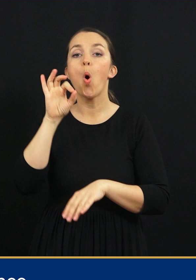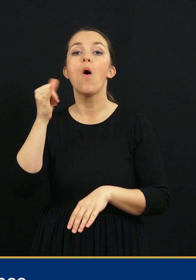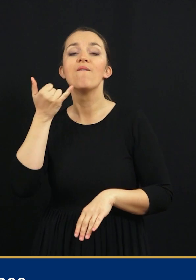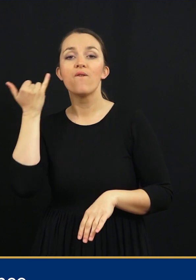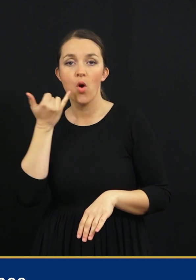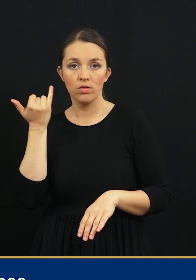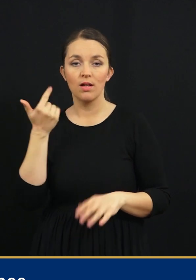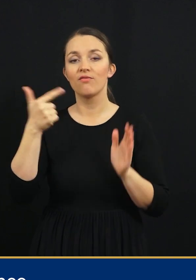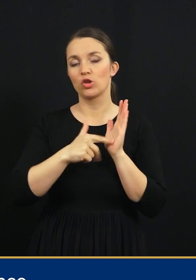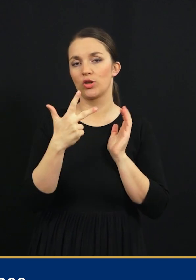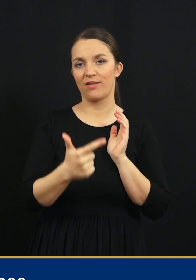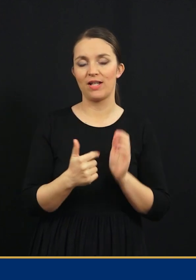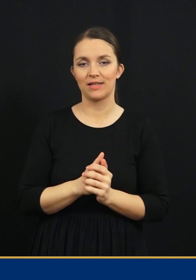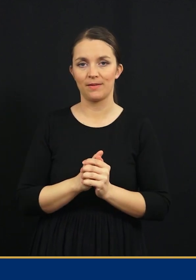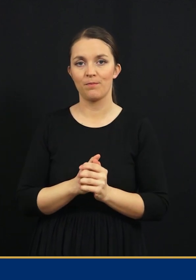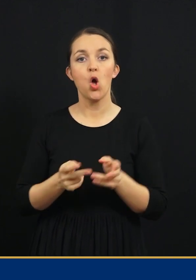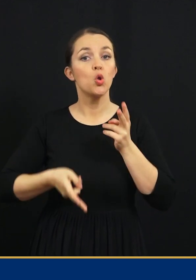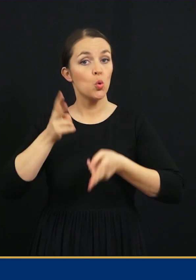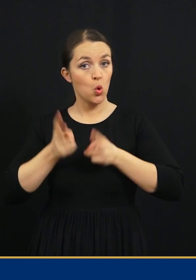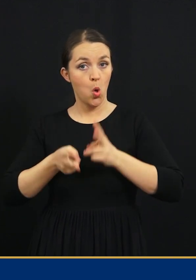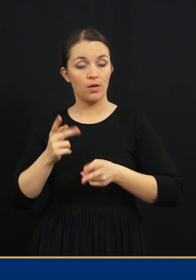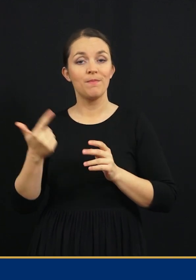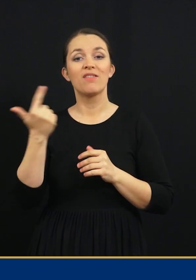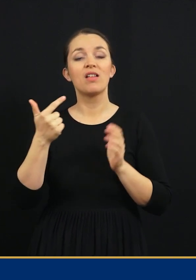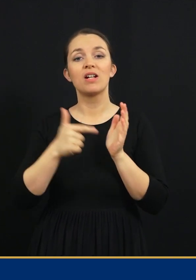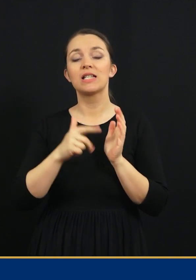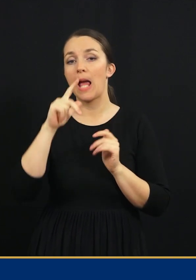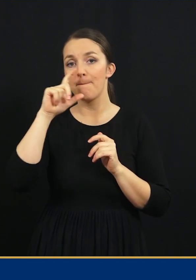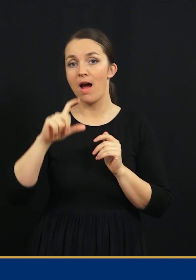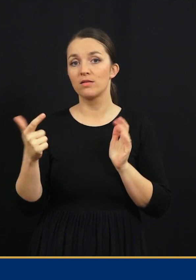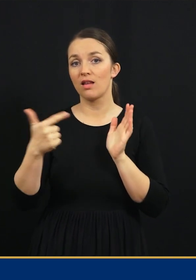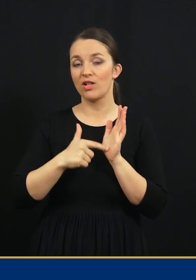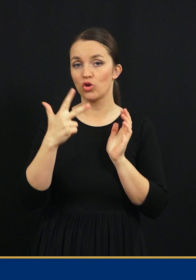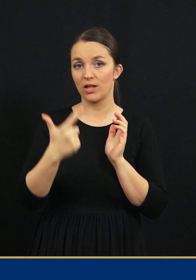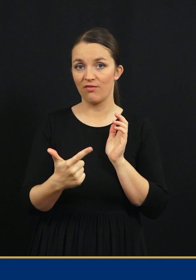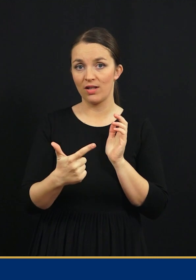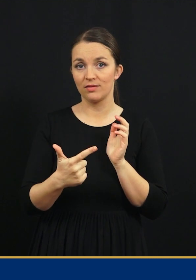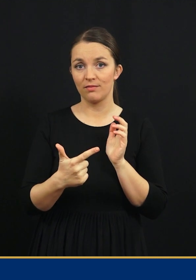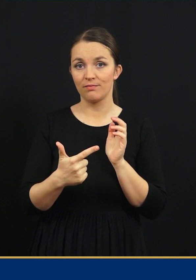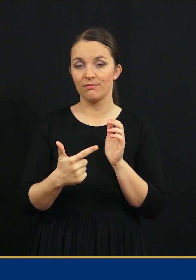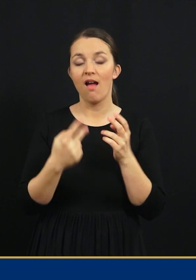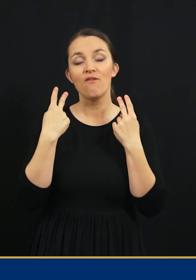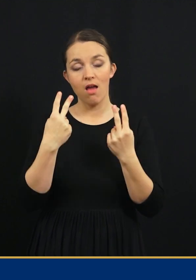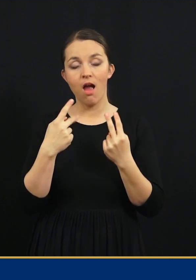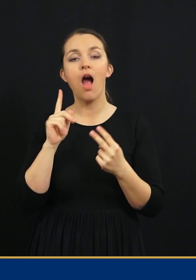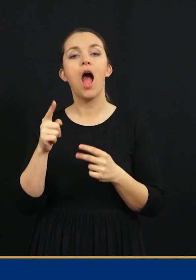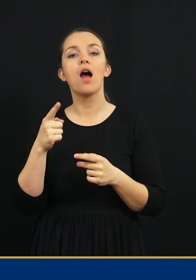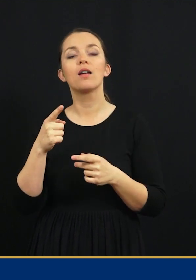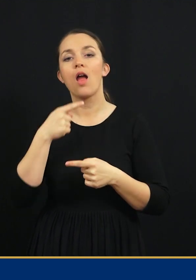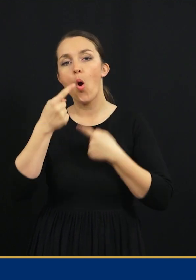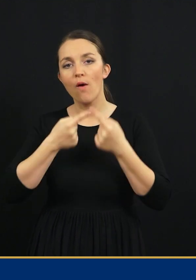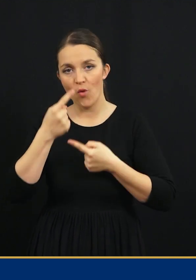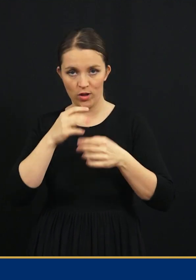vodi 2023. New York, 22. marca 2023. Velja govorjena